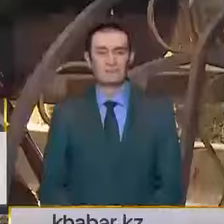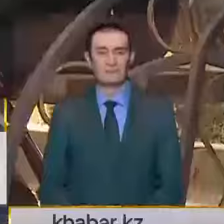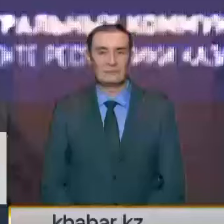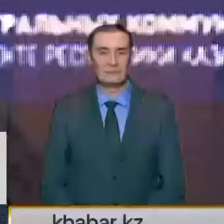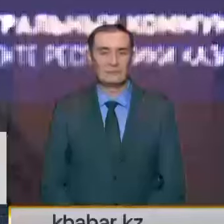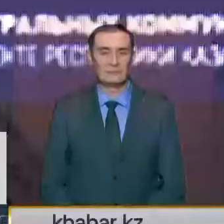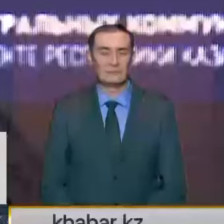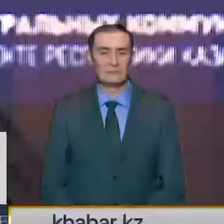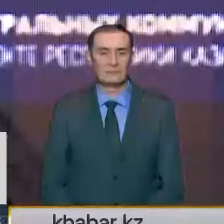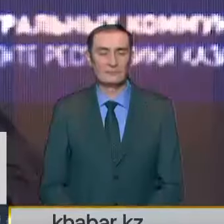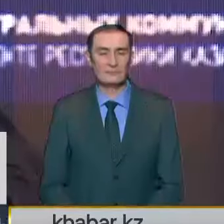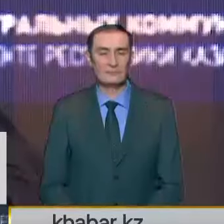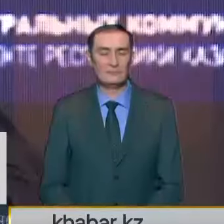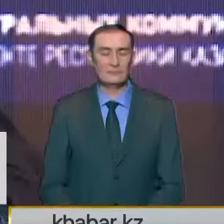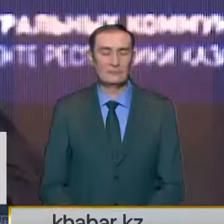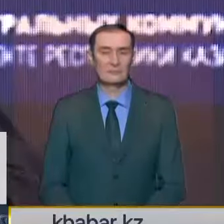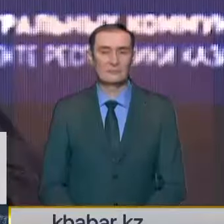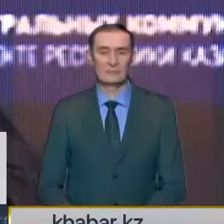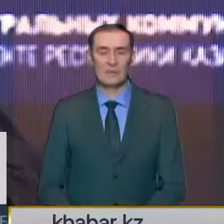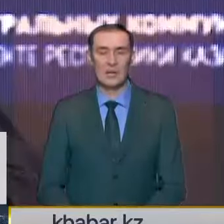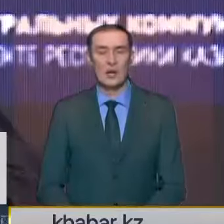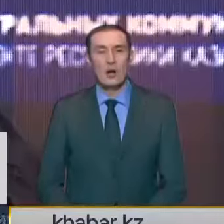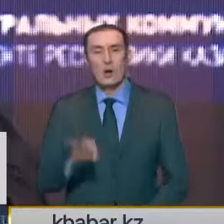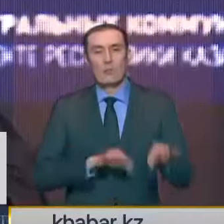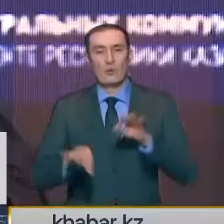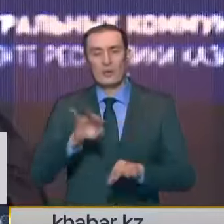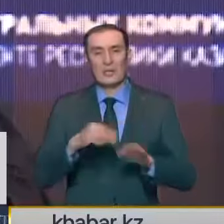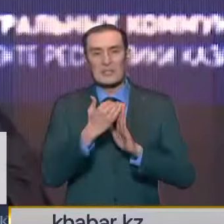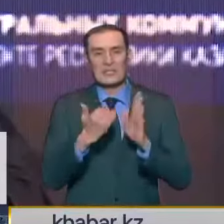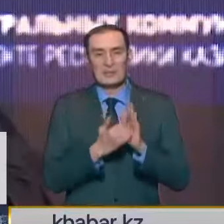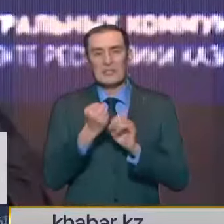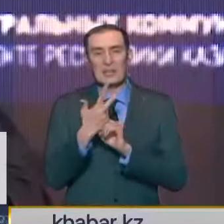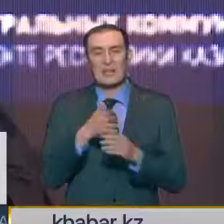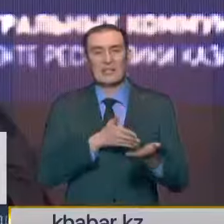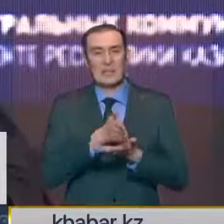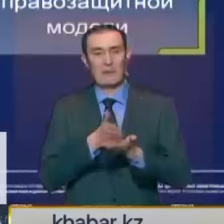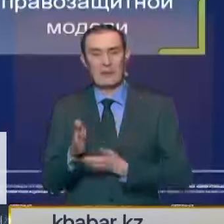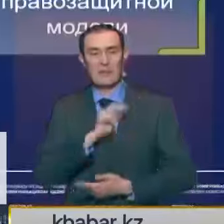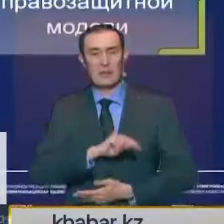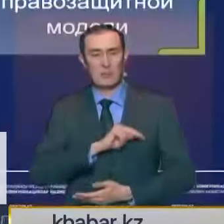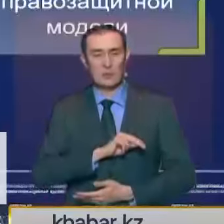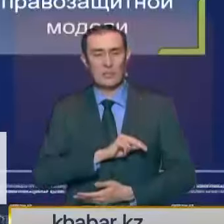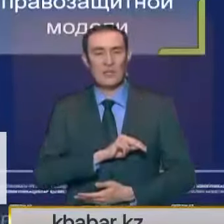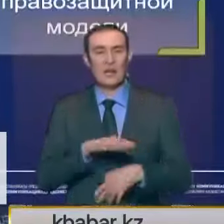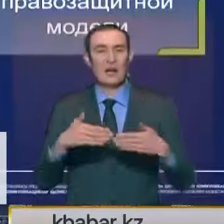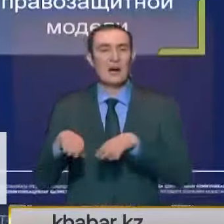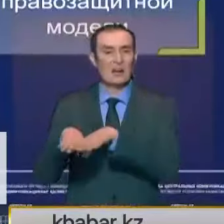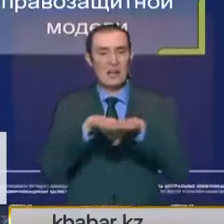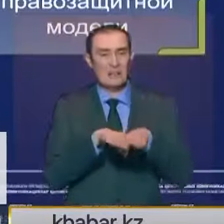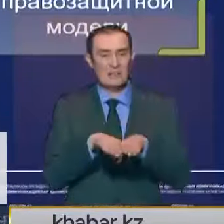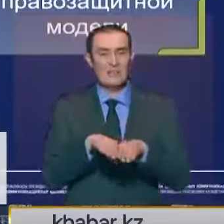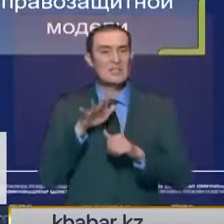дети инклюзив проект концепции предусматривает 13 направлений дальнейшей работы таких как равенство и не